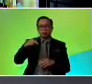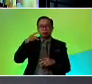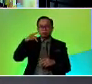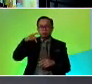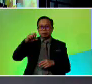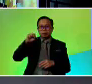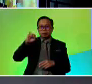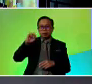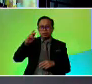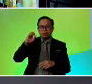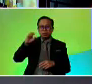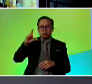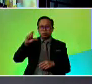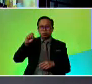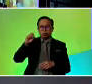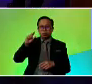atau komentar